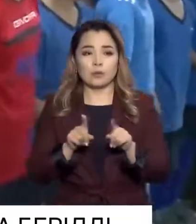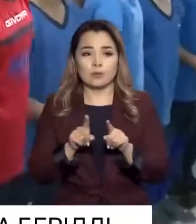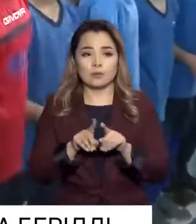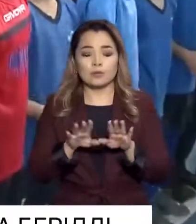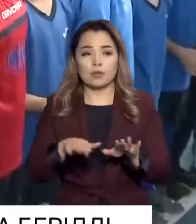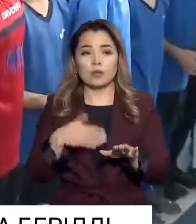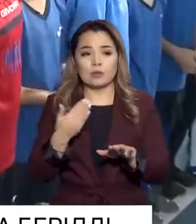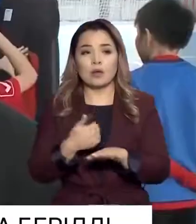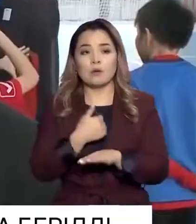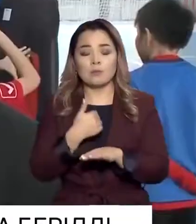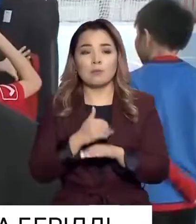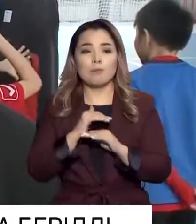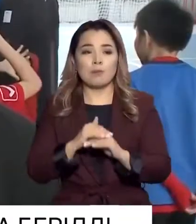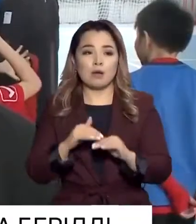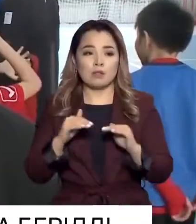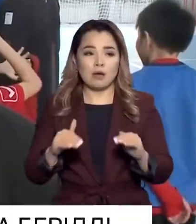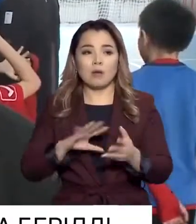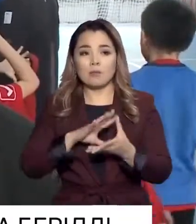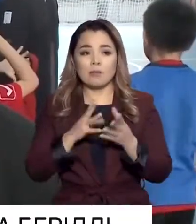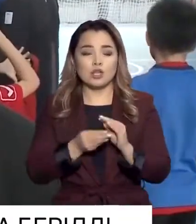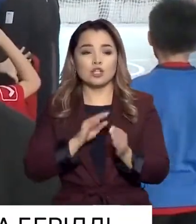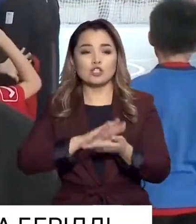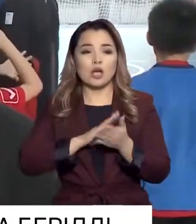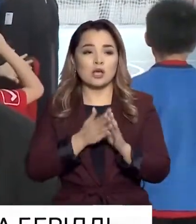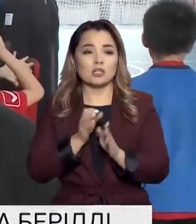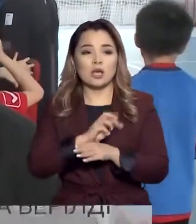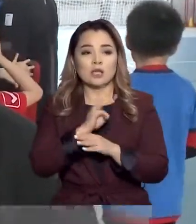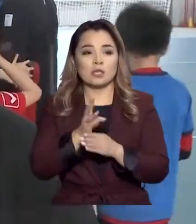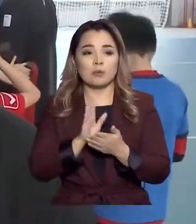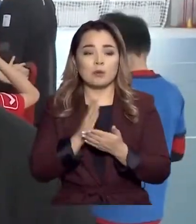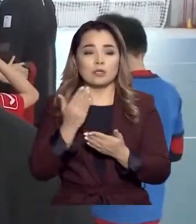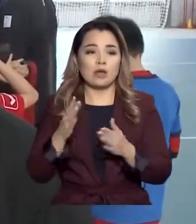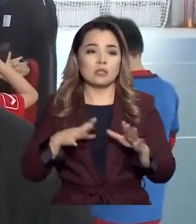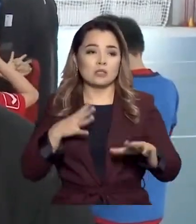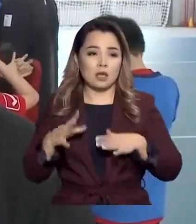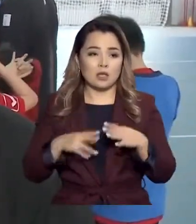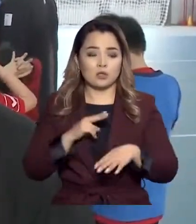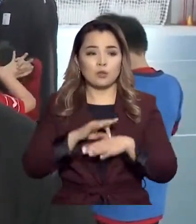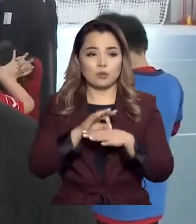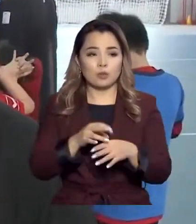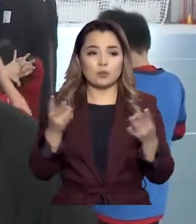басысы балаларға тек барлық жағдай жасалған, тек жаттығу жасау керек, ерінбеу керек.